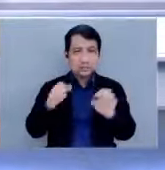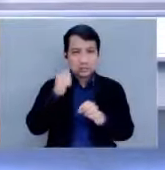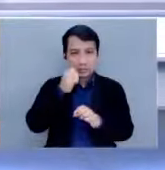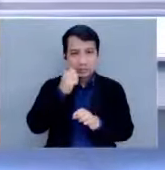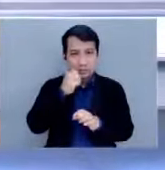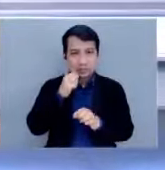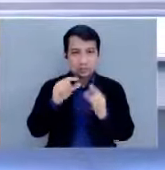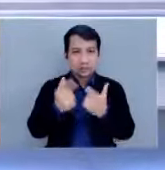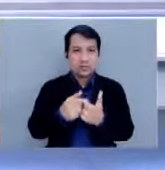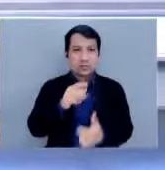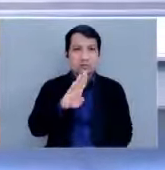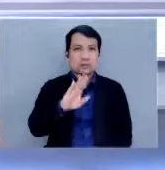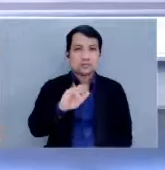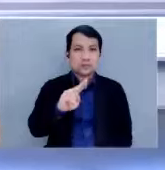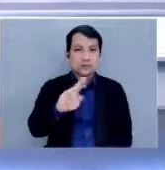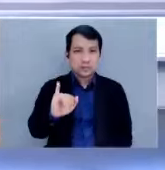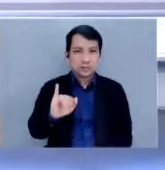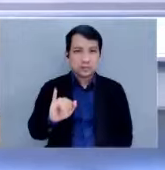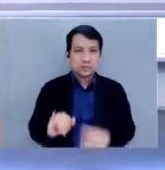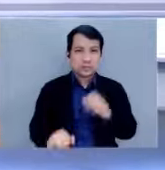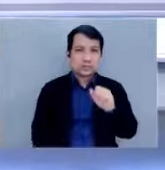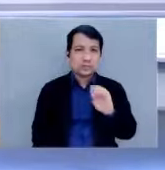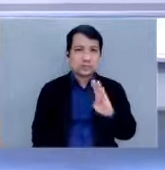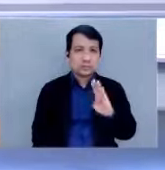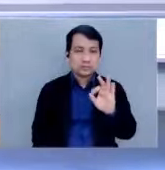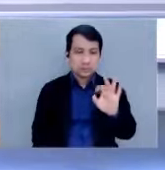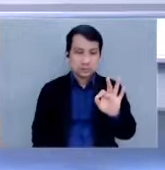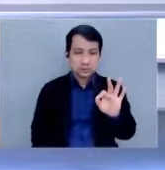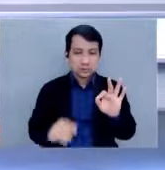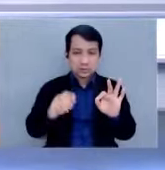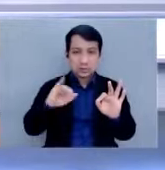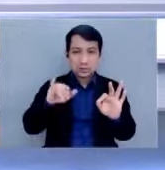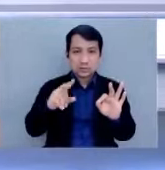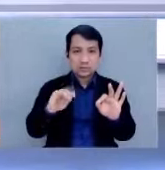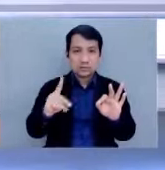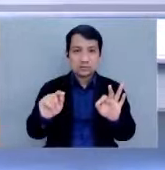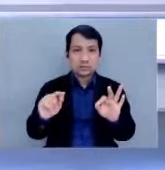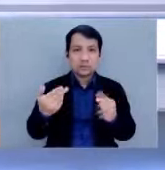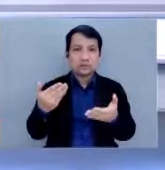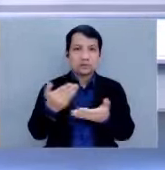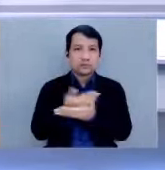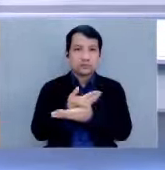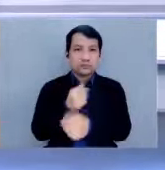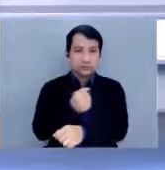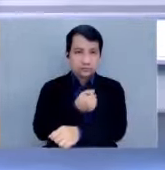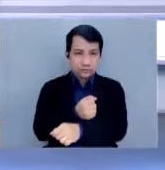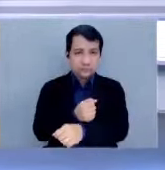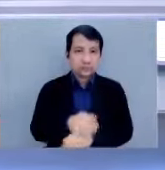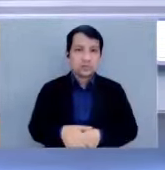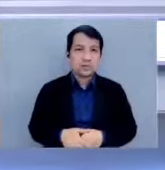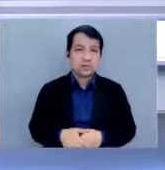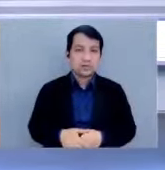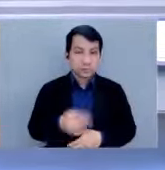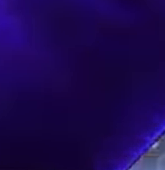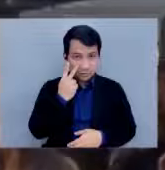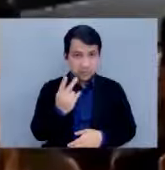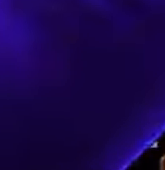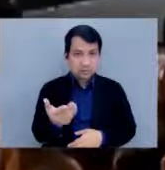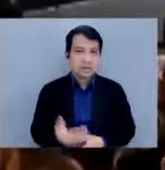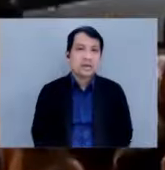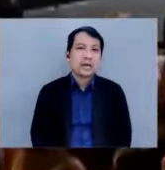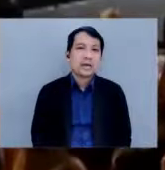Beanie. Habang si SB19 member Justin maglalabas pa raw ng bagong kanta. Panoorin natin yan.